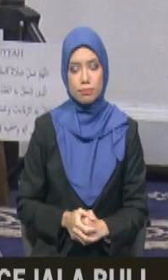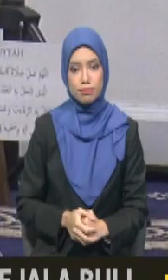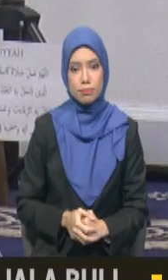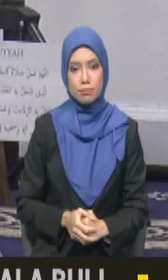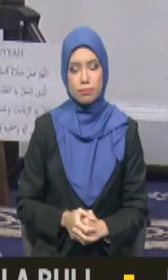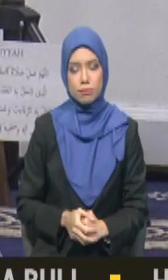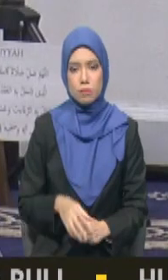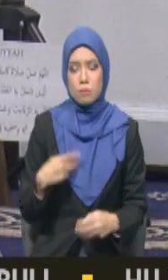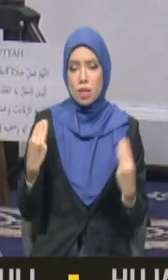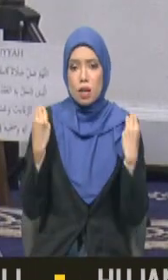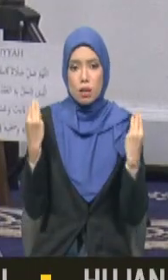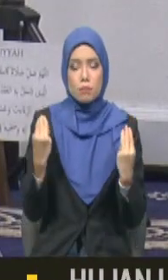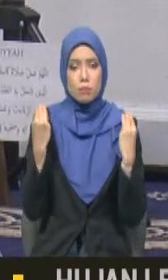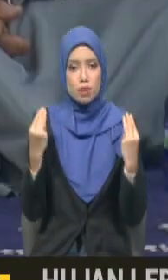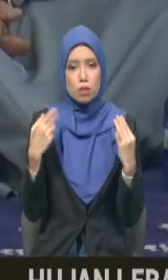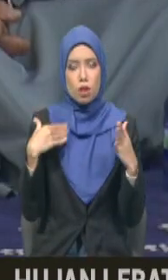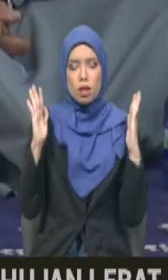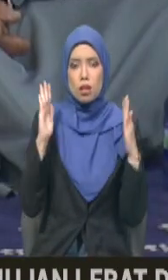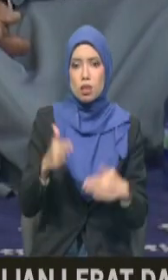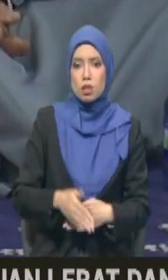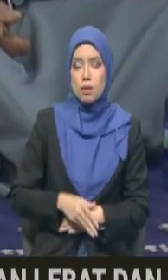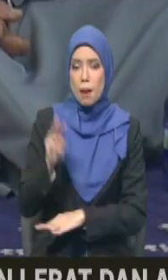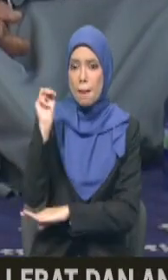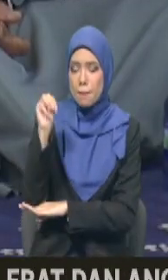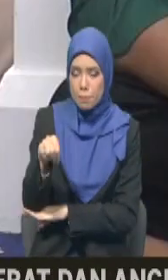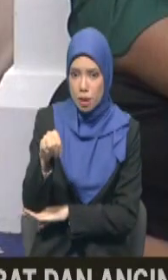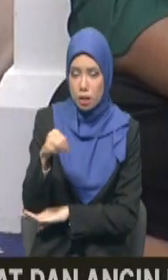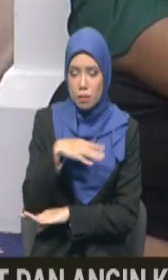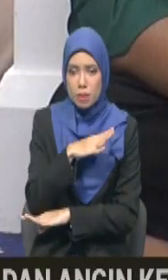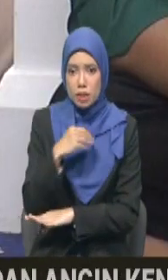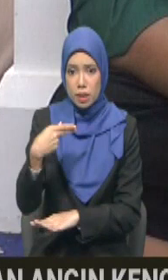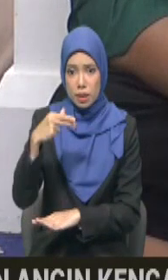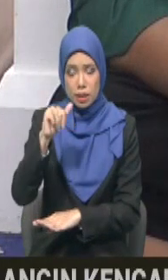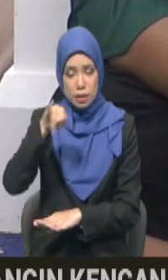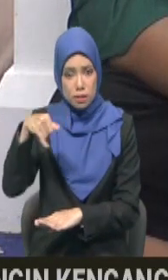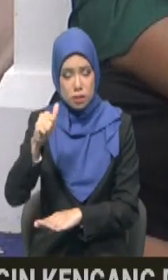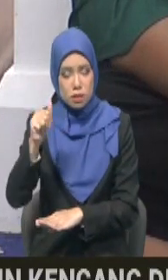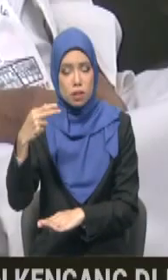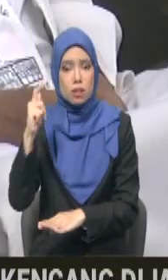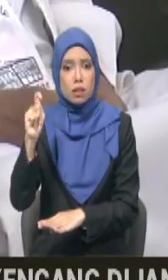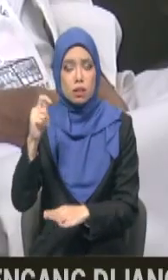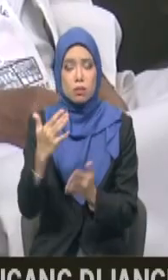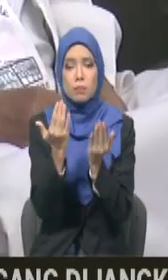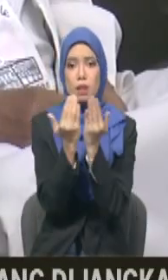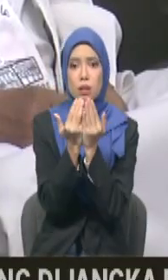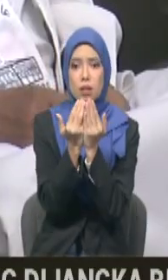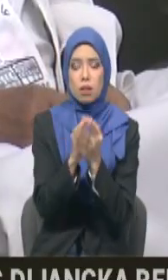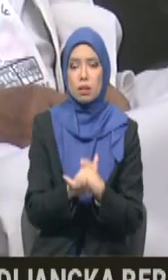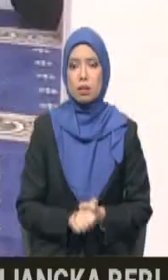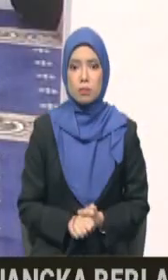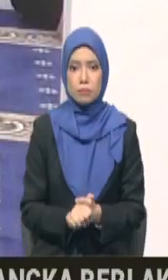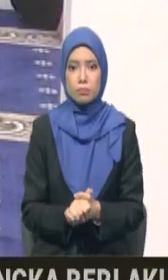temborong Ma Maghrib dan hajat berjemaah kuliah Maghrib dan Munajat acara